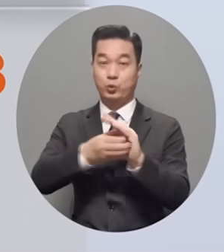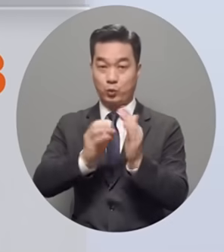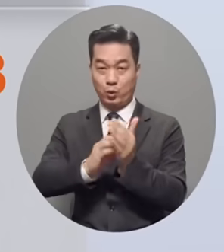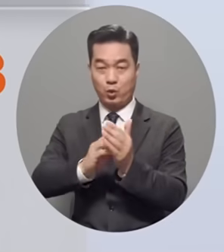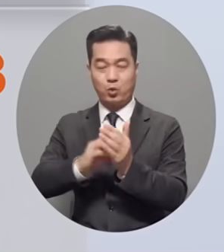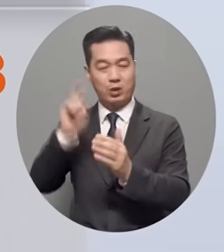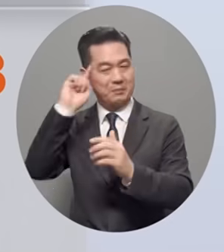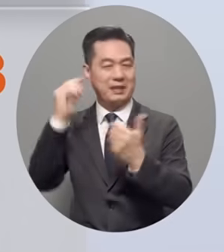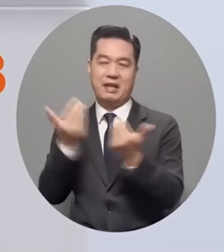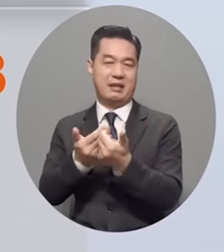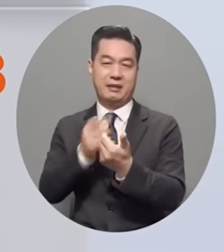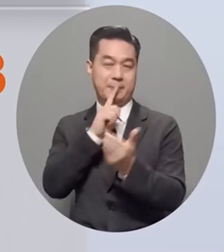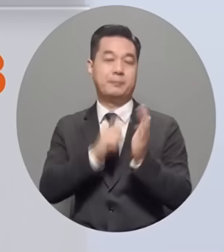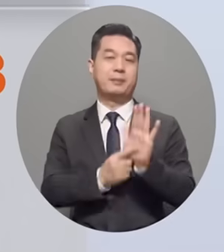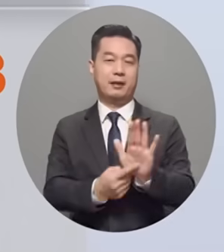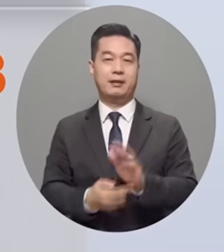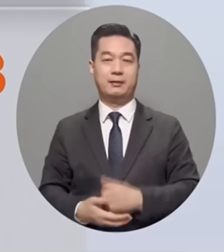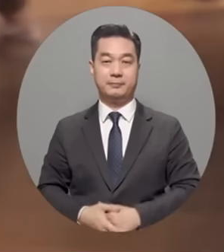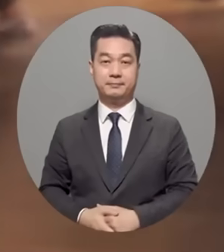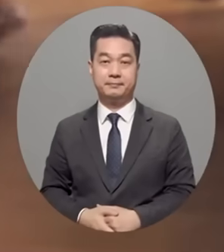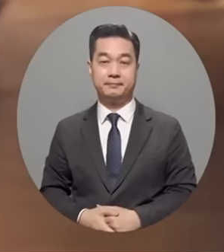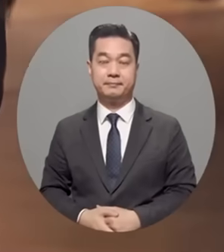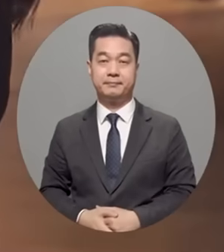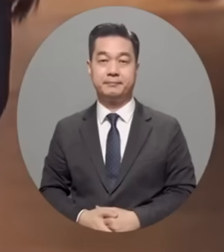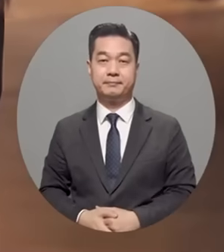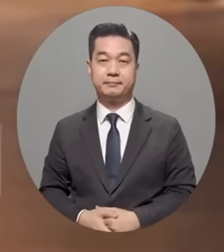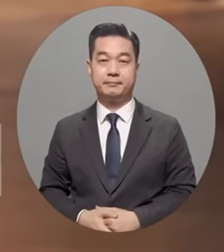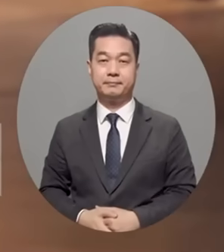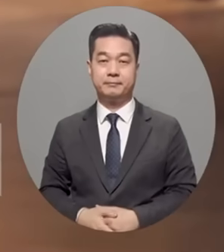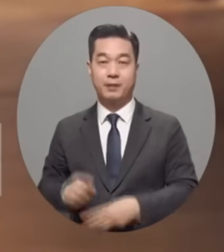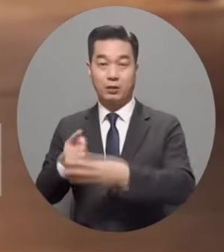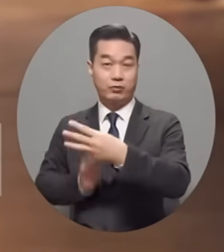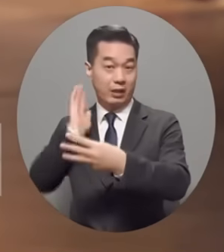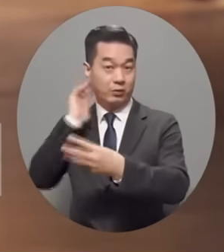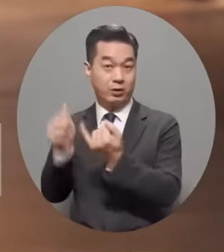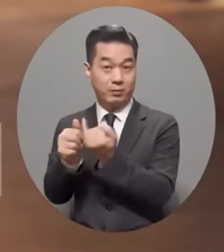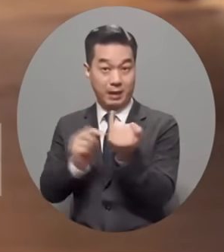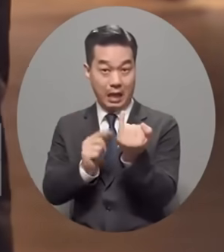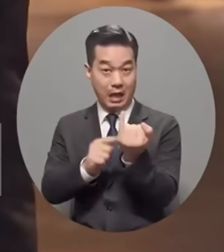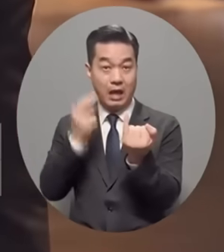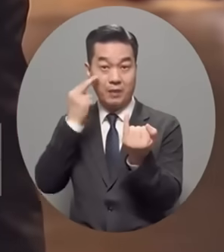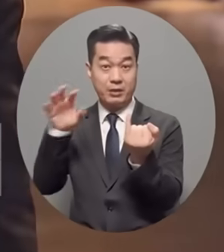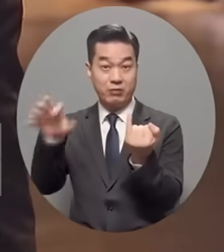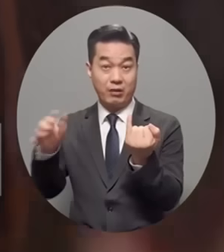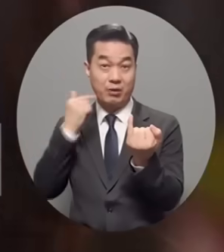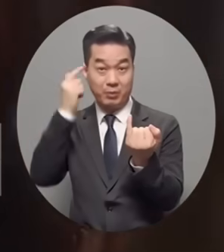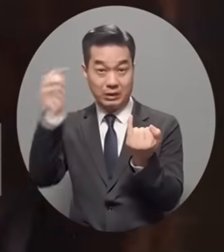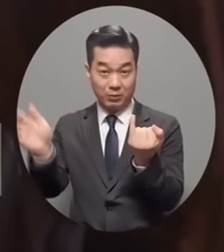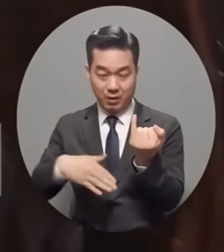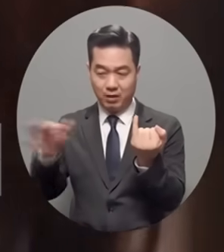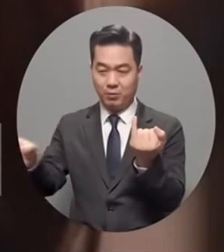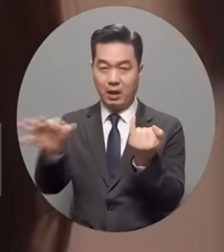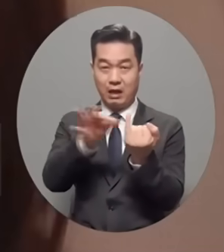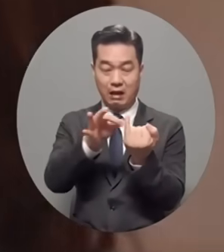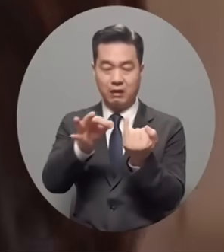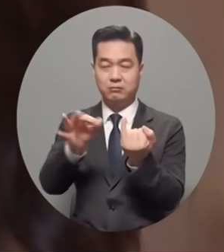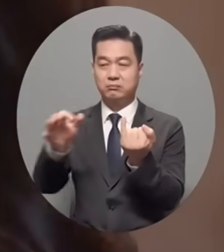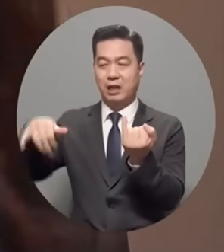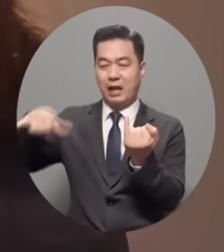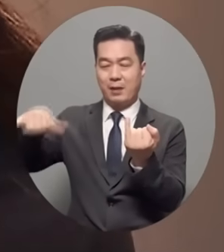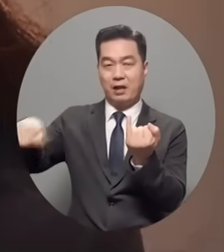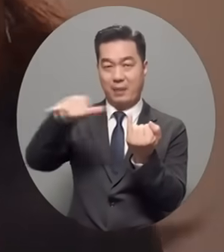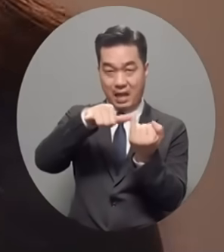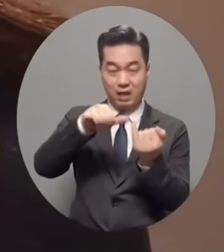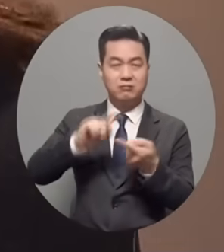동의하지 않는다고 답했습니다. 김건희 여사가 재미 목사로부터 명품 가방을 받은 의혹과 관련해